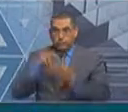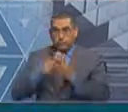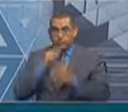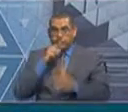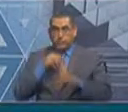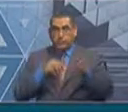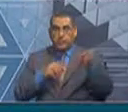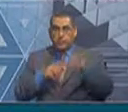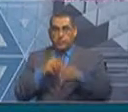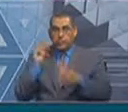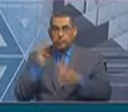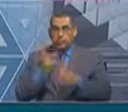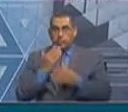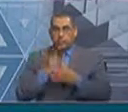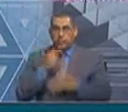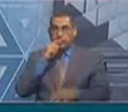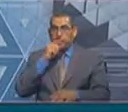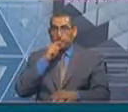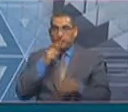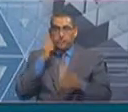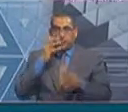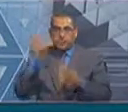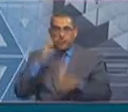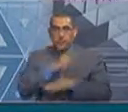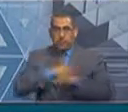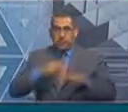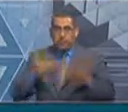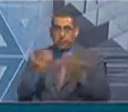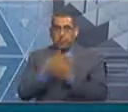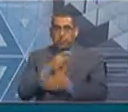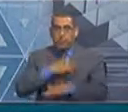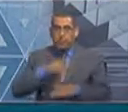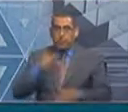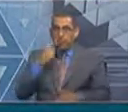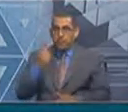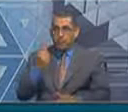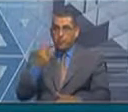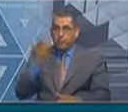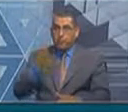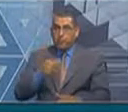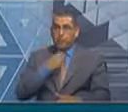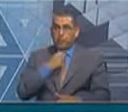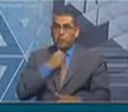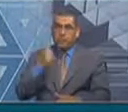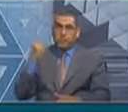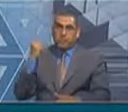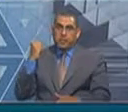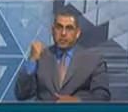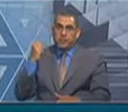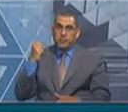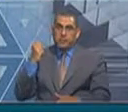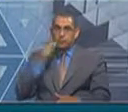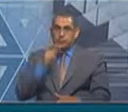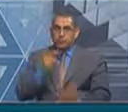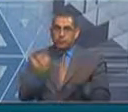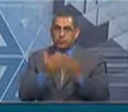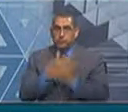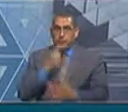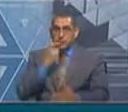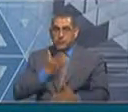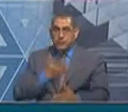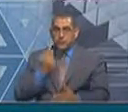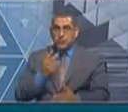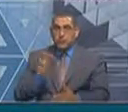سيعين سريعا جدا امرأة موهوبة خلفا للقاضية روث جونسبورغ التي توفيت الجمعة الماضية عن عمر